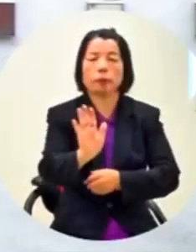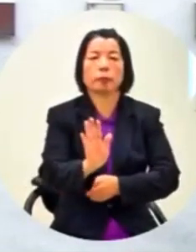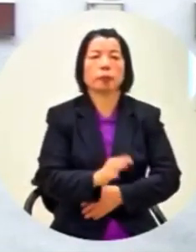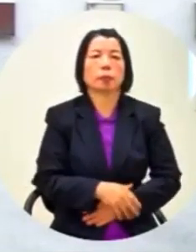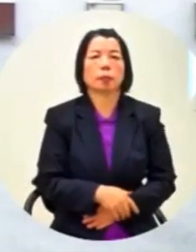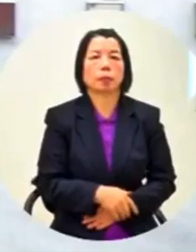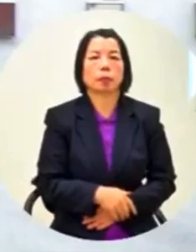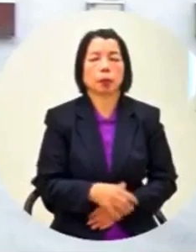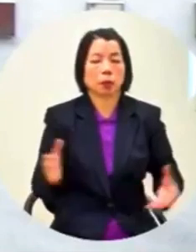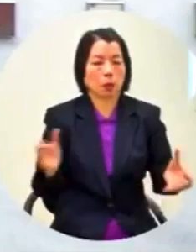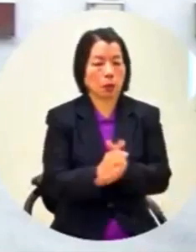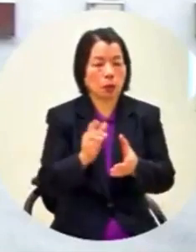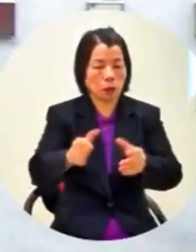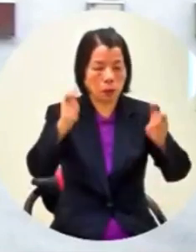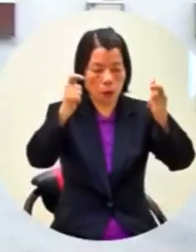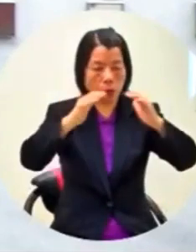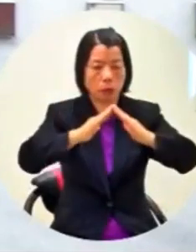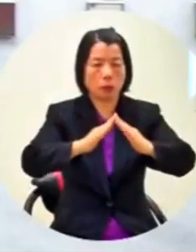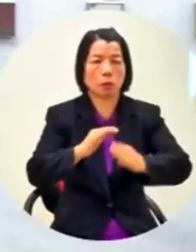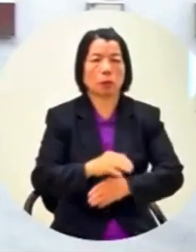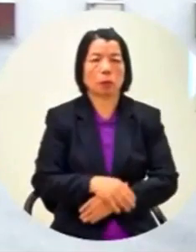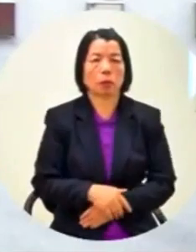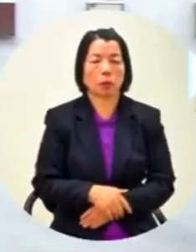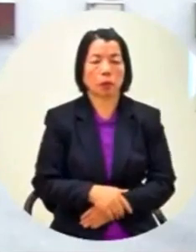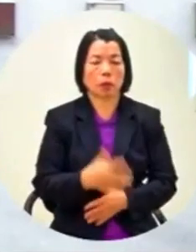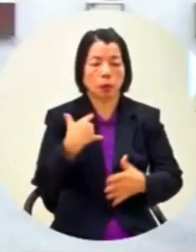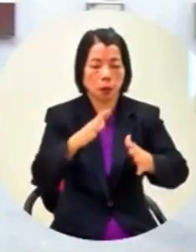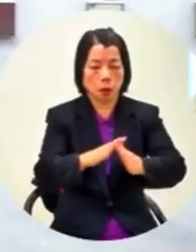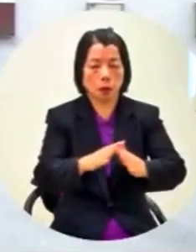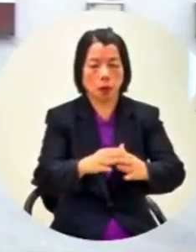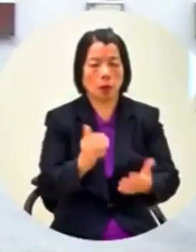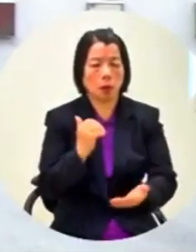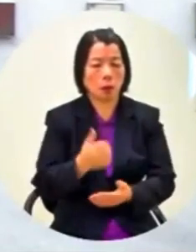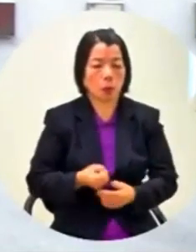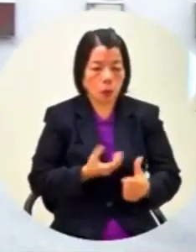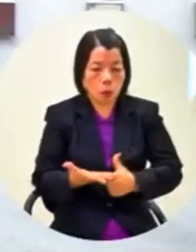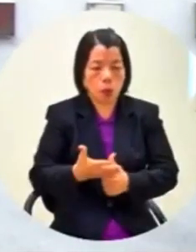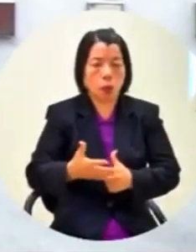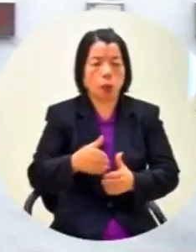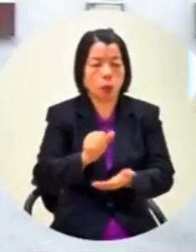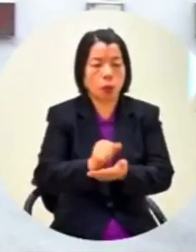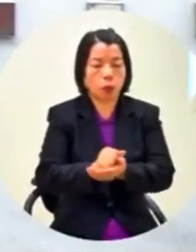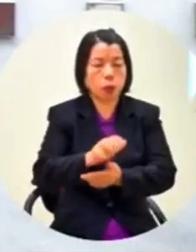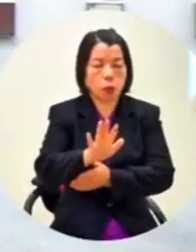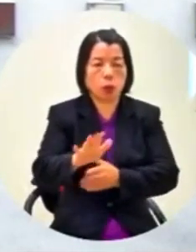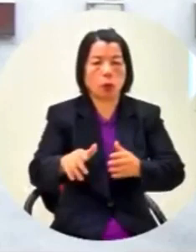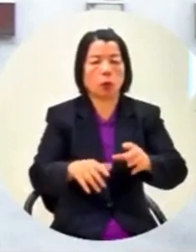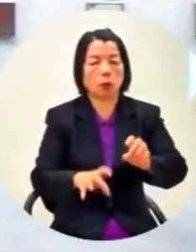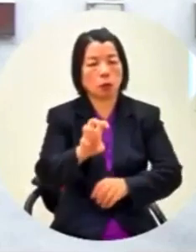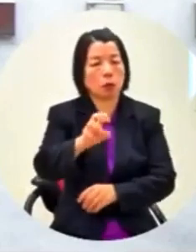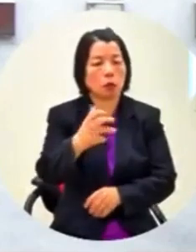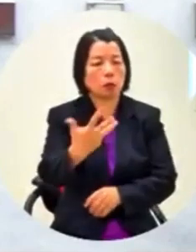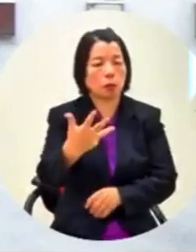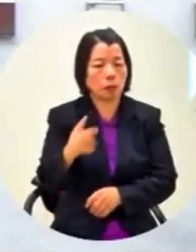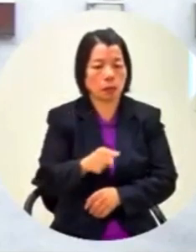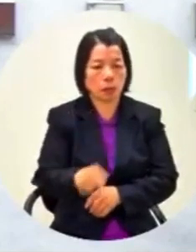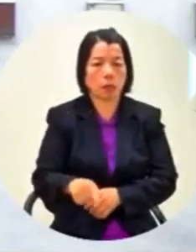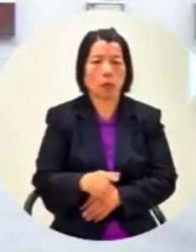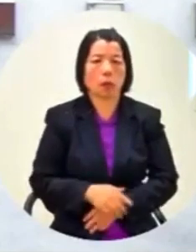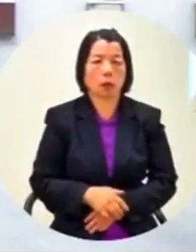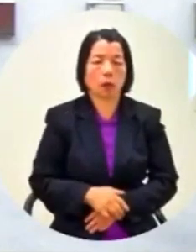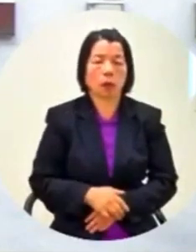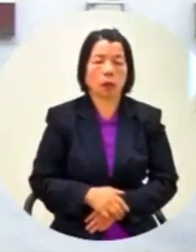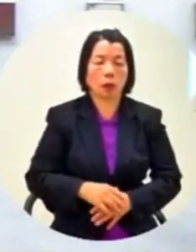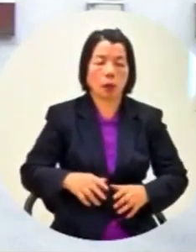合计本市目前确诊的个案有48例，目前全市居家隔